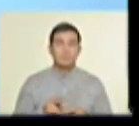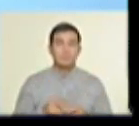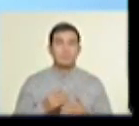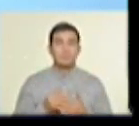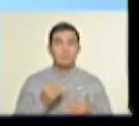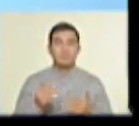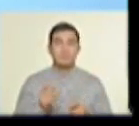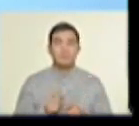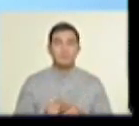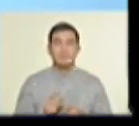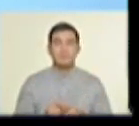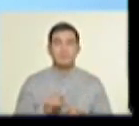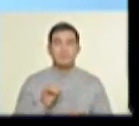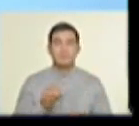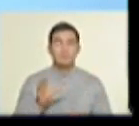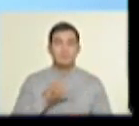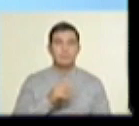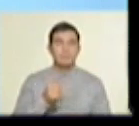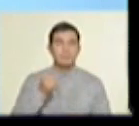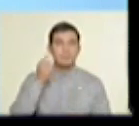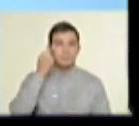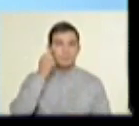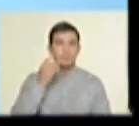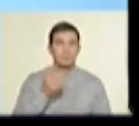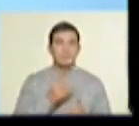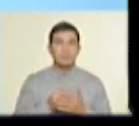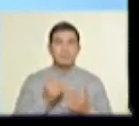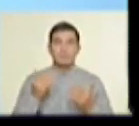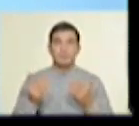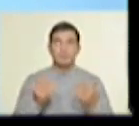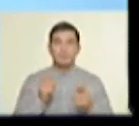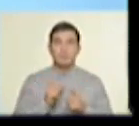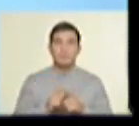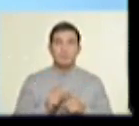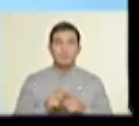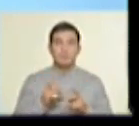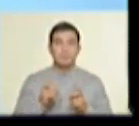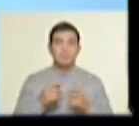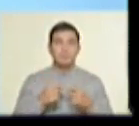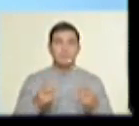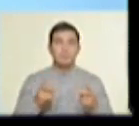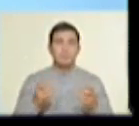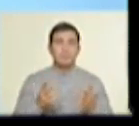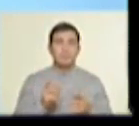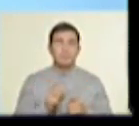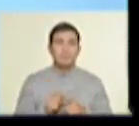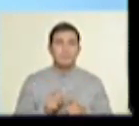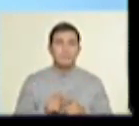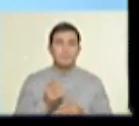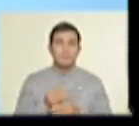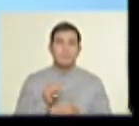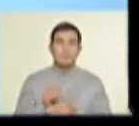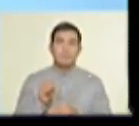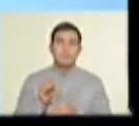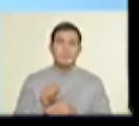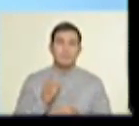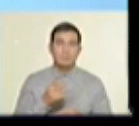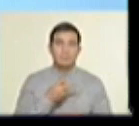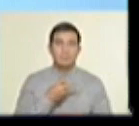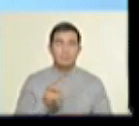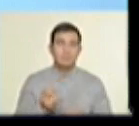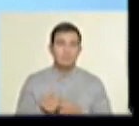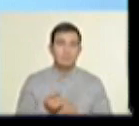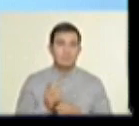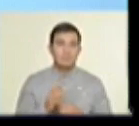aziz o'quvchilar, o'ylab ko'ringchi. Ushbu so'zlarning yoniga aynan qanday so'zlarni qo'ysak juft otlar